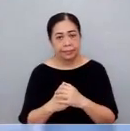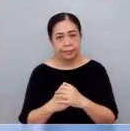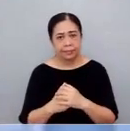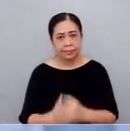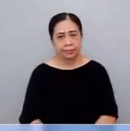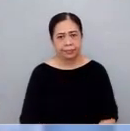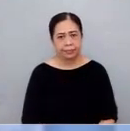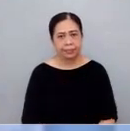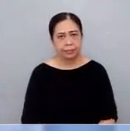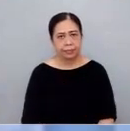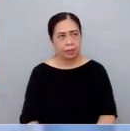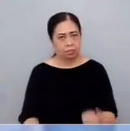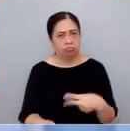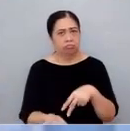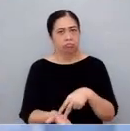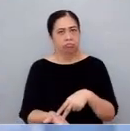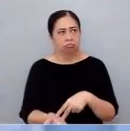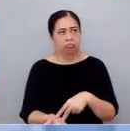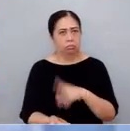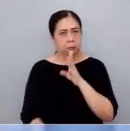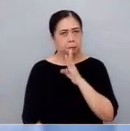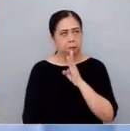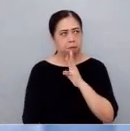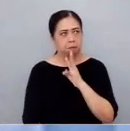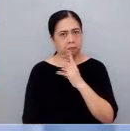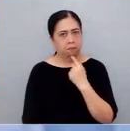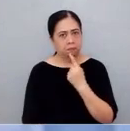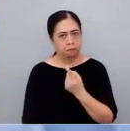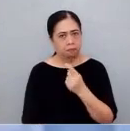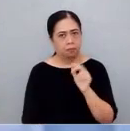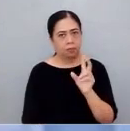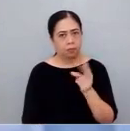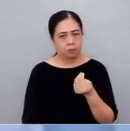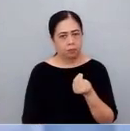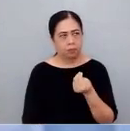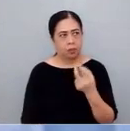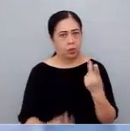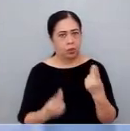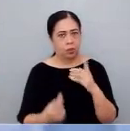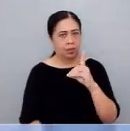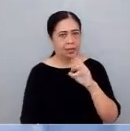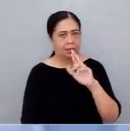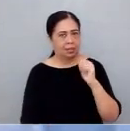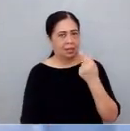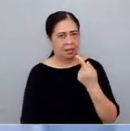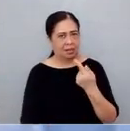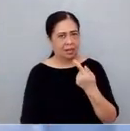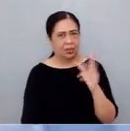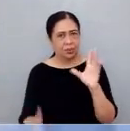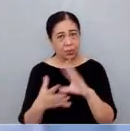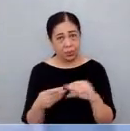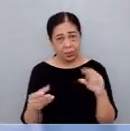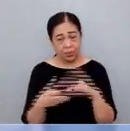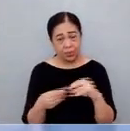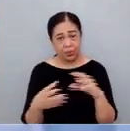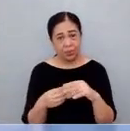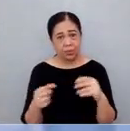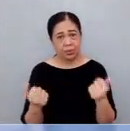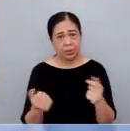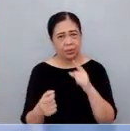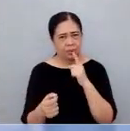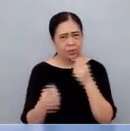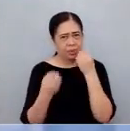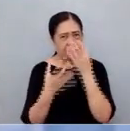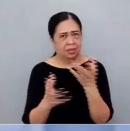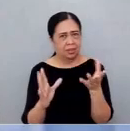I stand by what I said that when you're doing drag, kasi it's a form of storytelling. So it's really just telling a